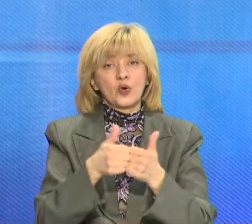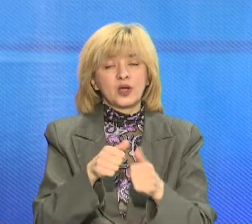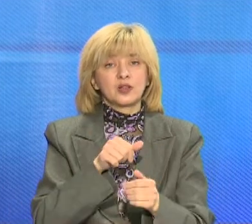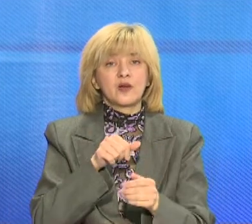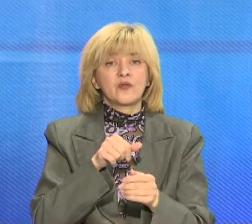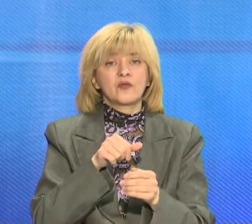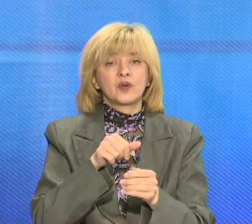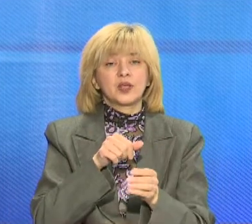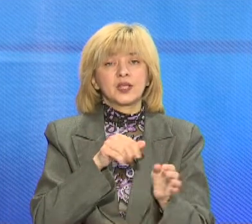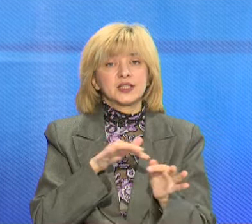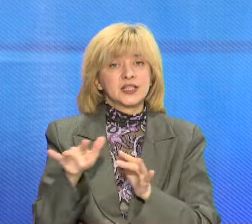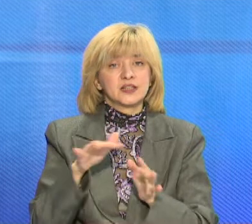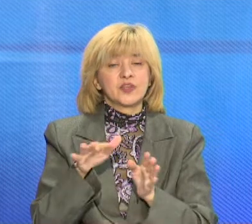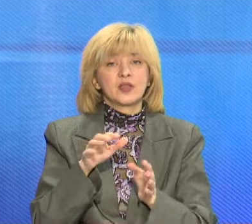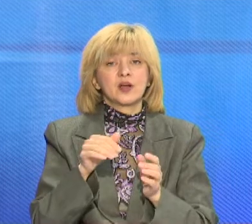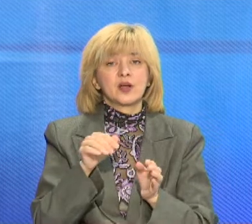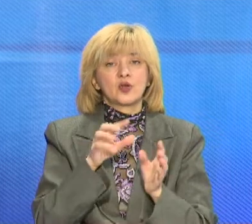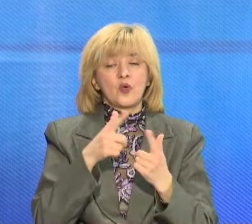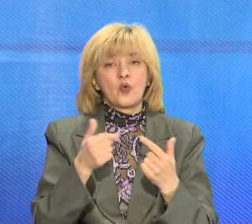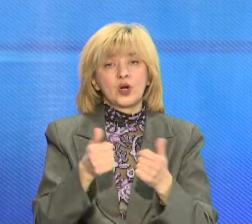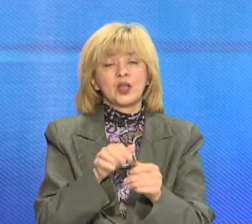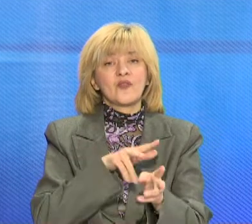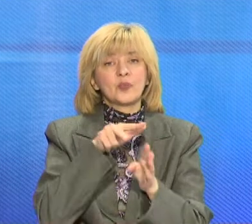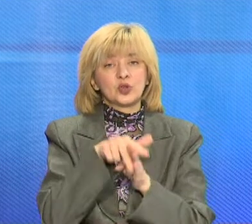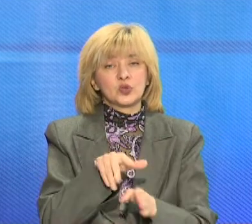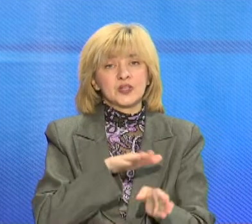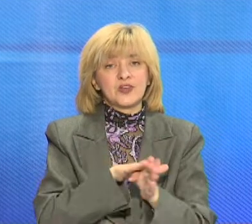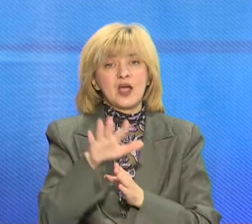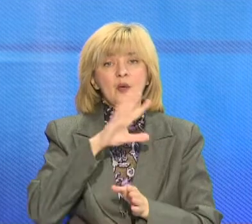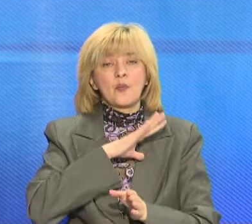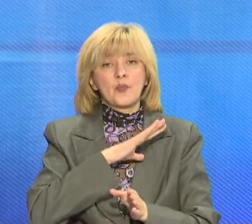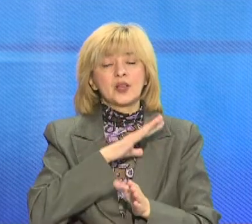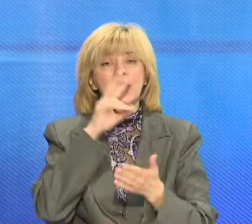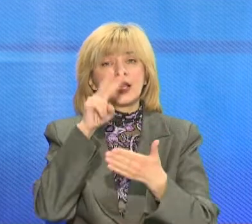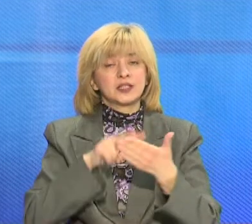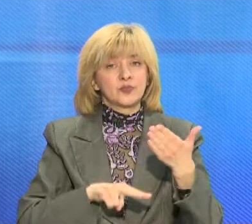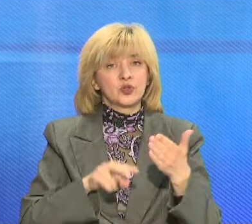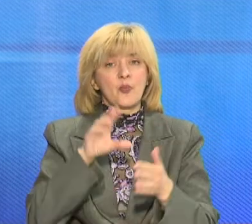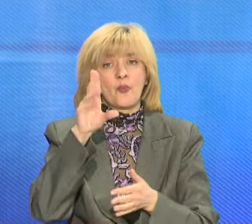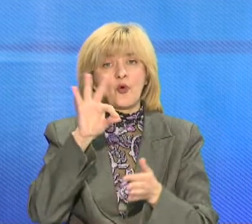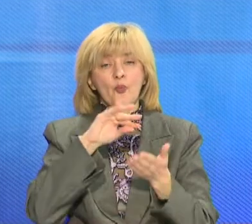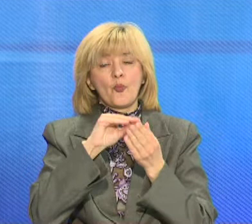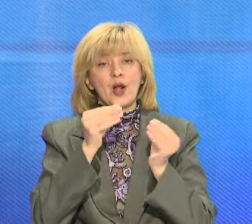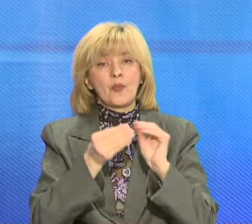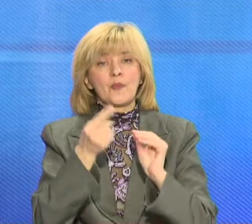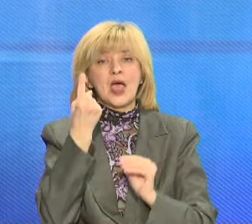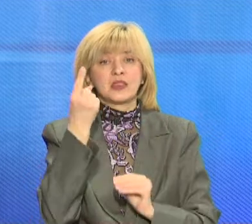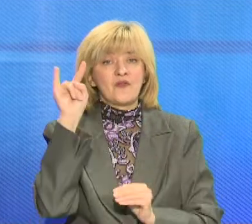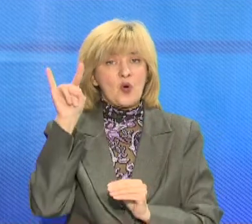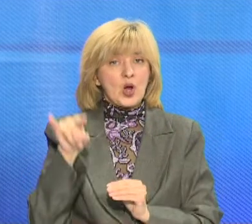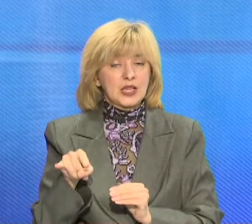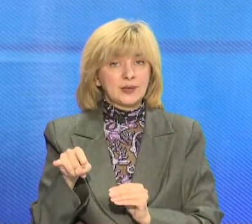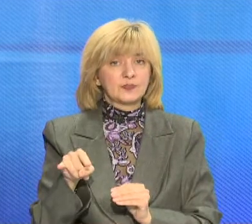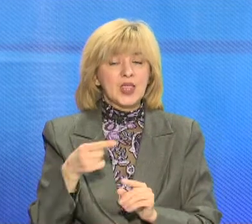исполнения. Достаточно большой пласт был рассмотрен по проблеме одного окна. И здесь